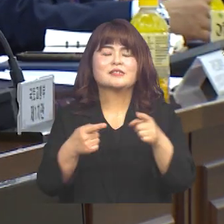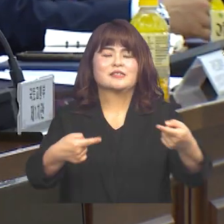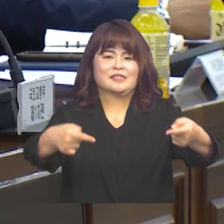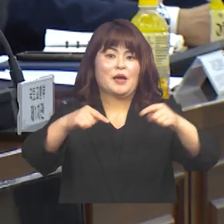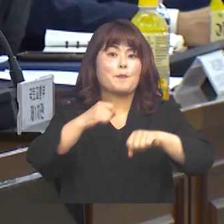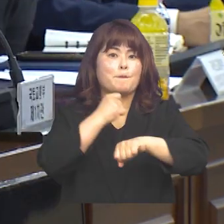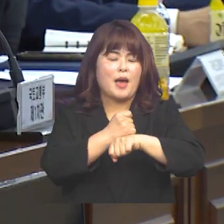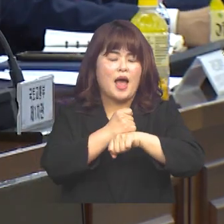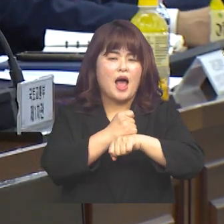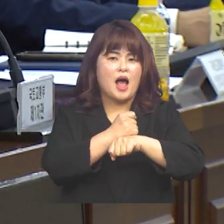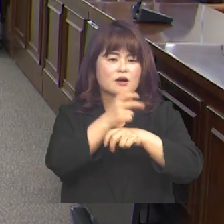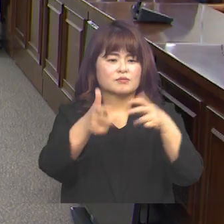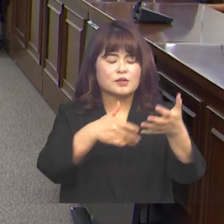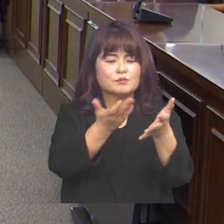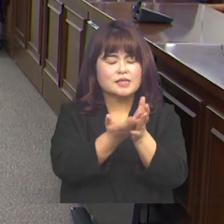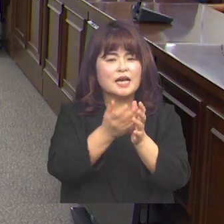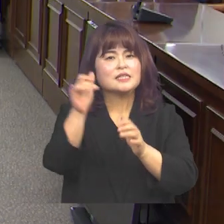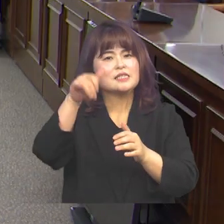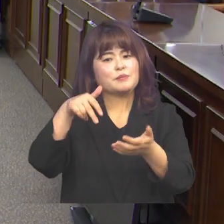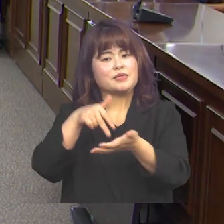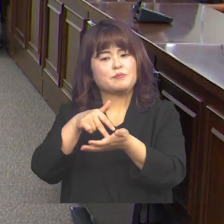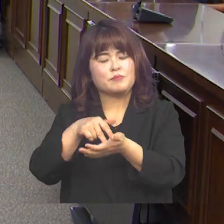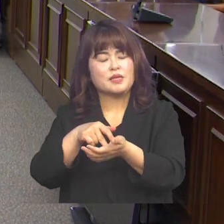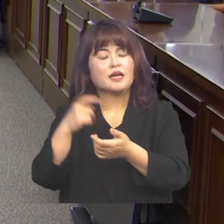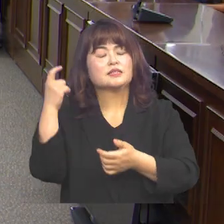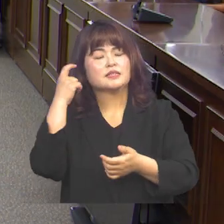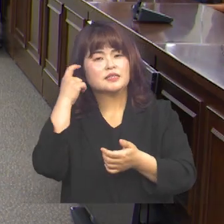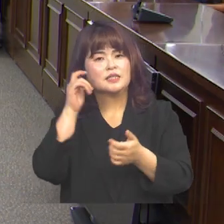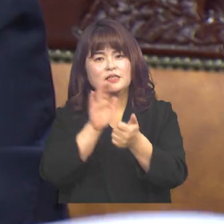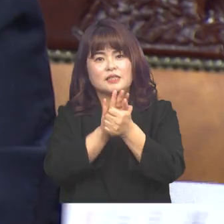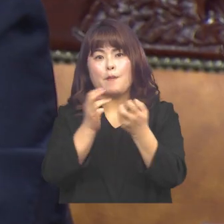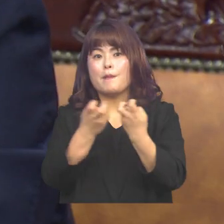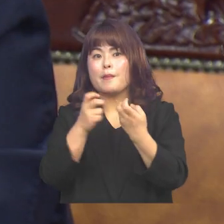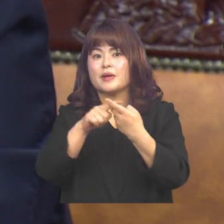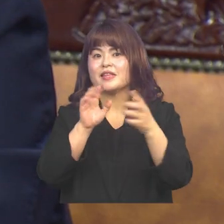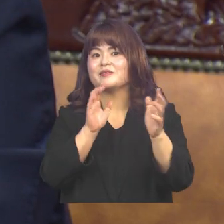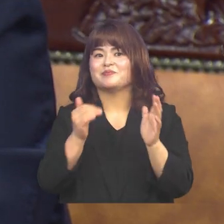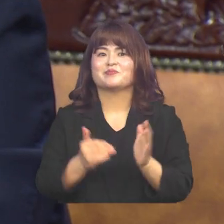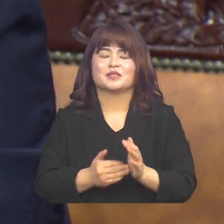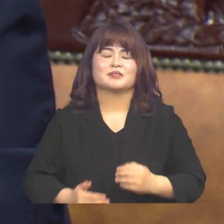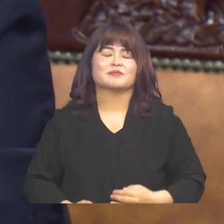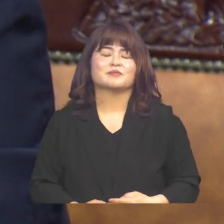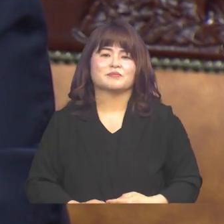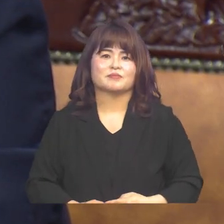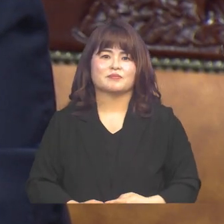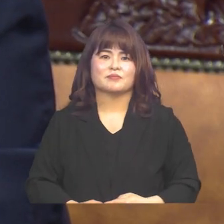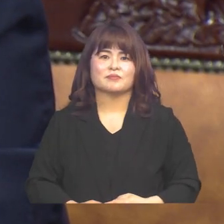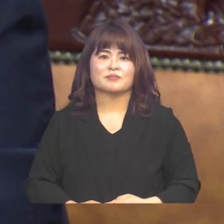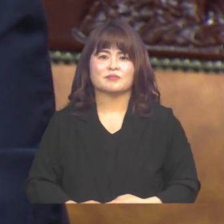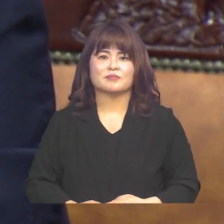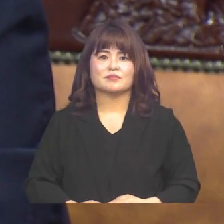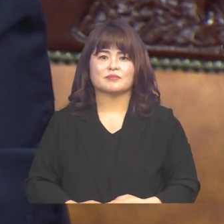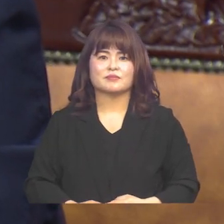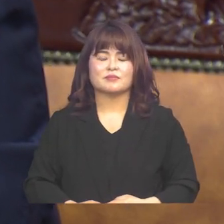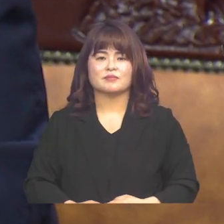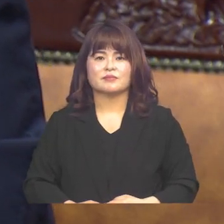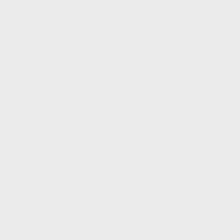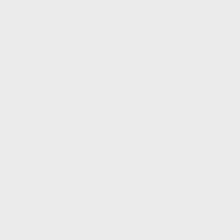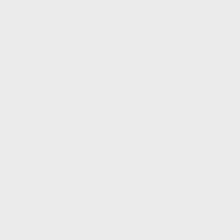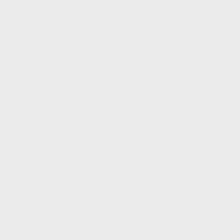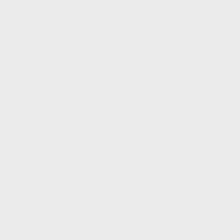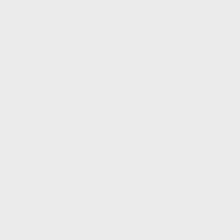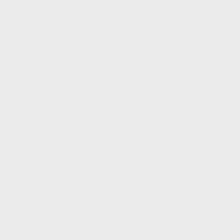참석해 국가산단이 지정되는 지방정부의 입장을 듣고 지원 방안을 논의했습니다.